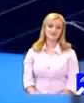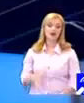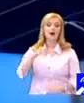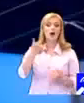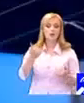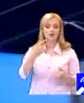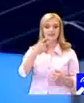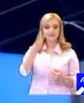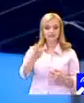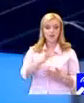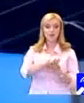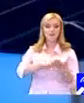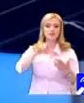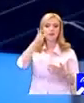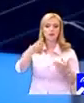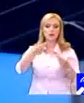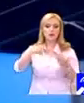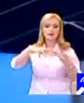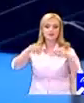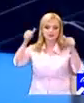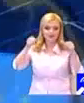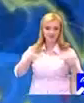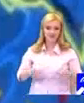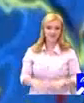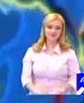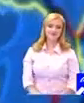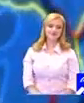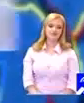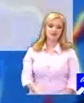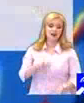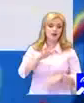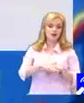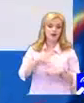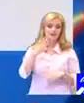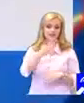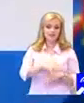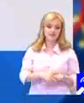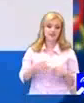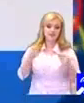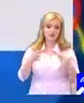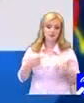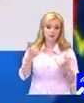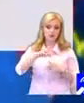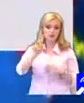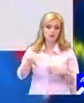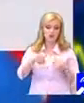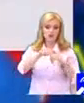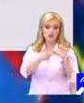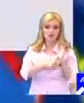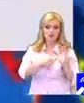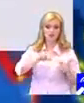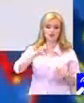Să vedem acum principalele cotații valutare pentru mâine. Banca Națională a stabilit un curs oficial de 16